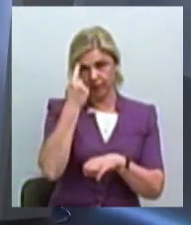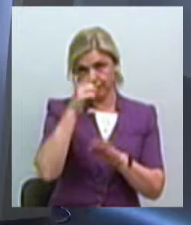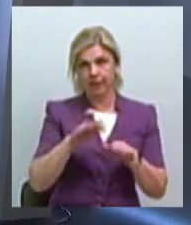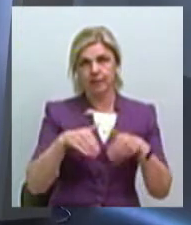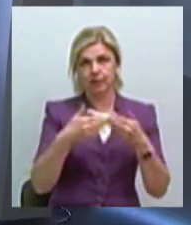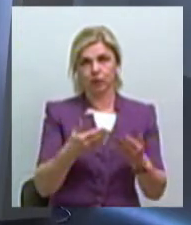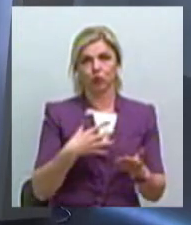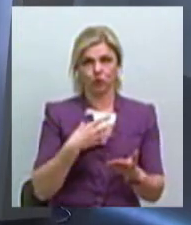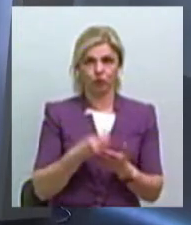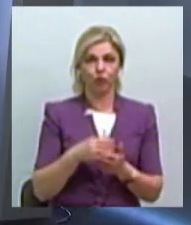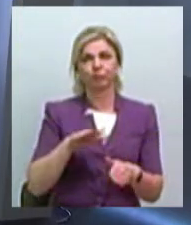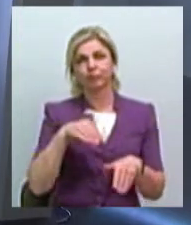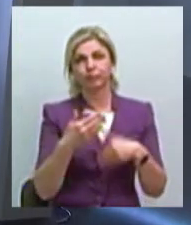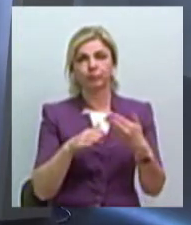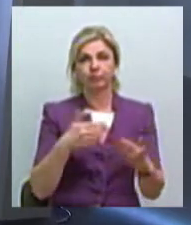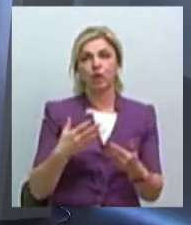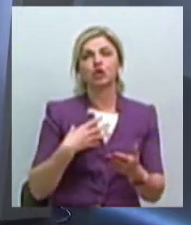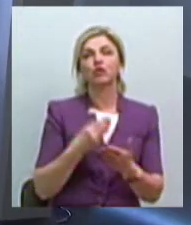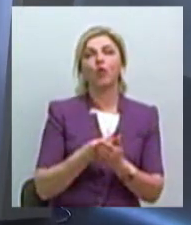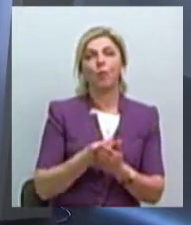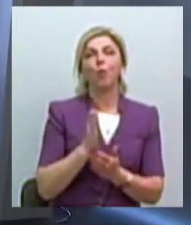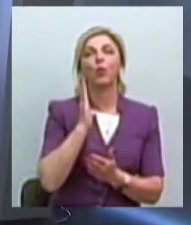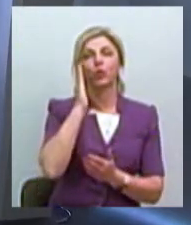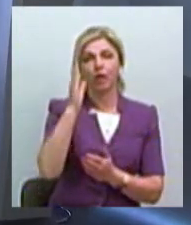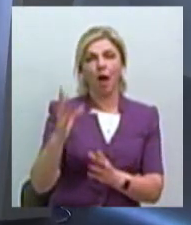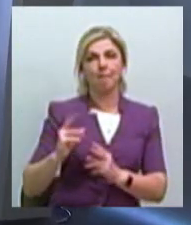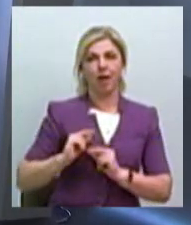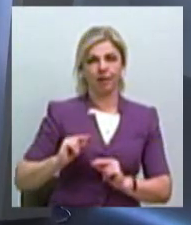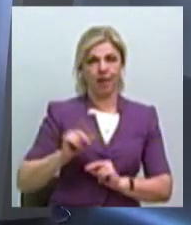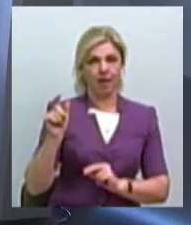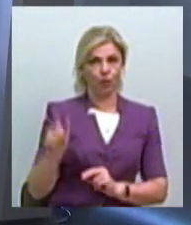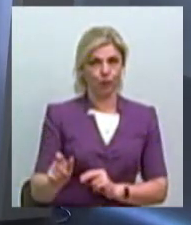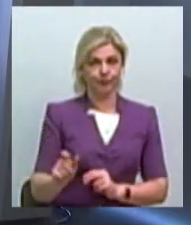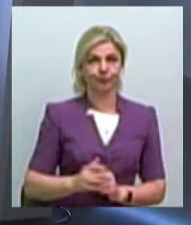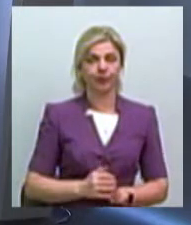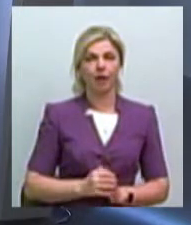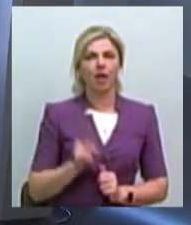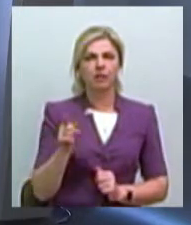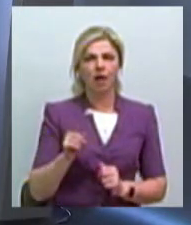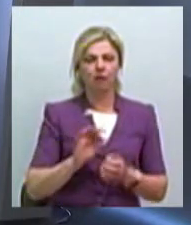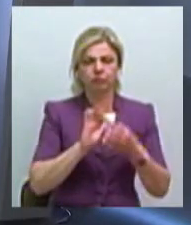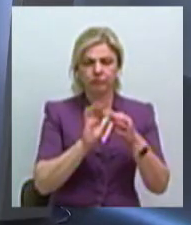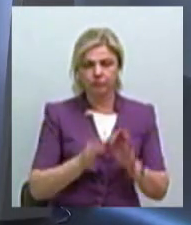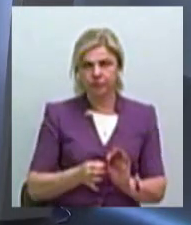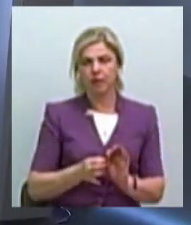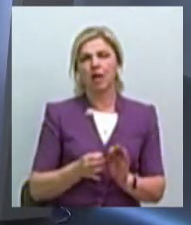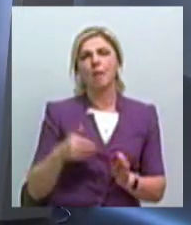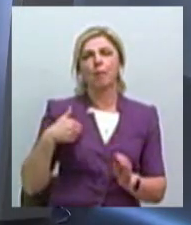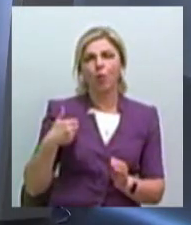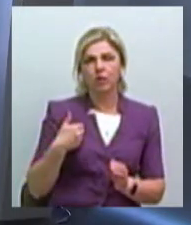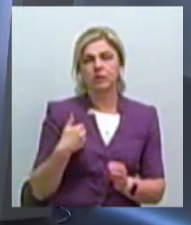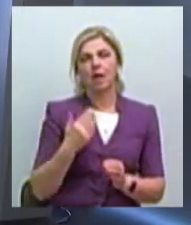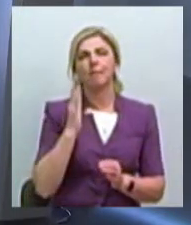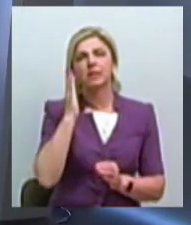пропозиції майбутньому партнеру. От. Він там обґрунтовує доцільність,